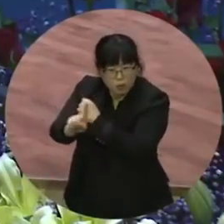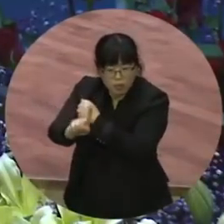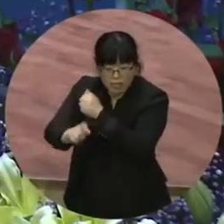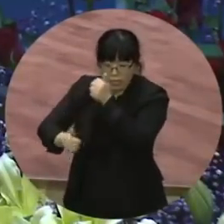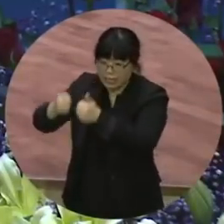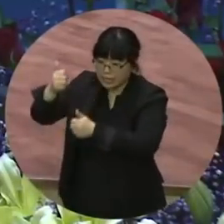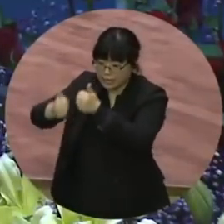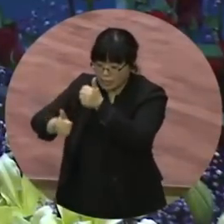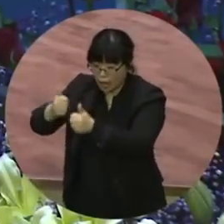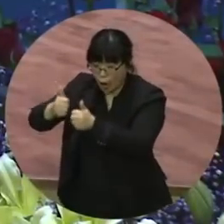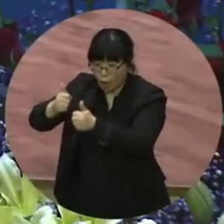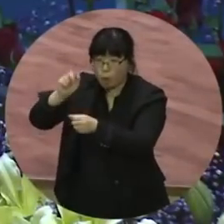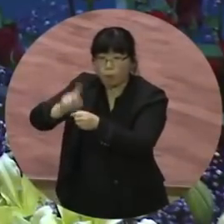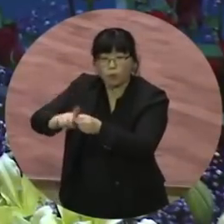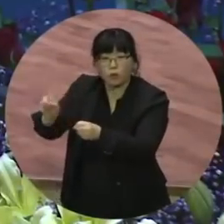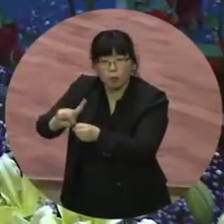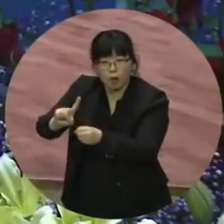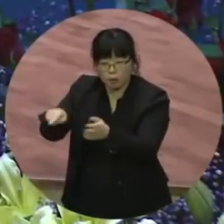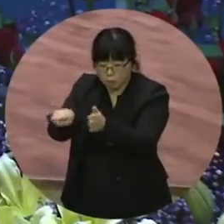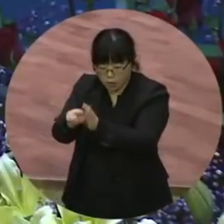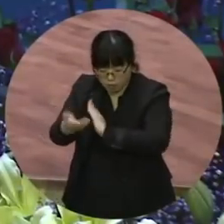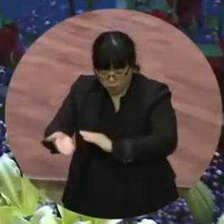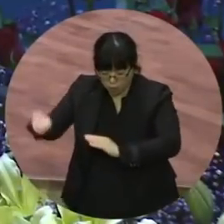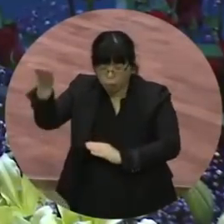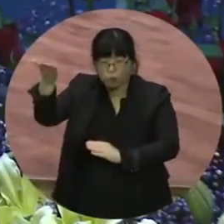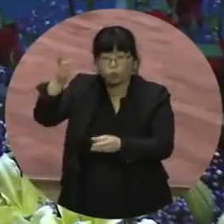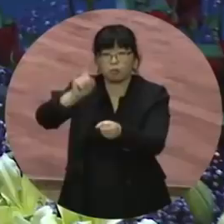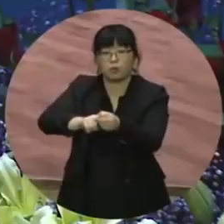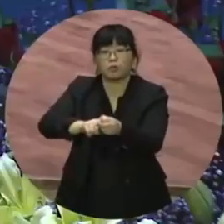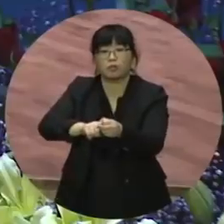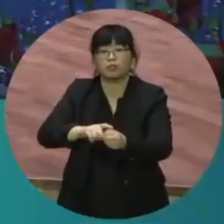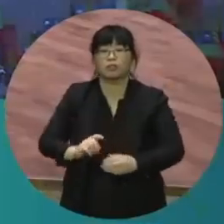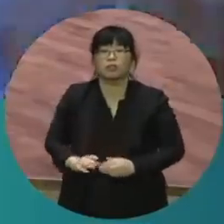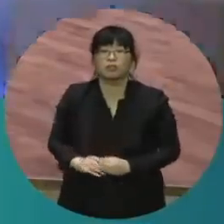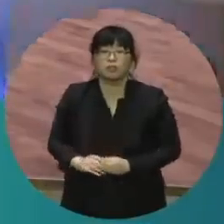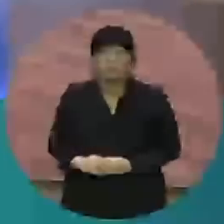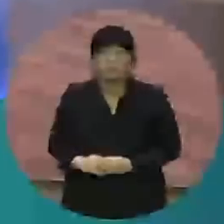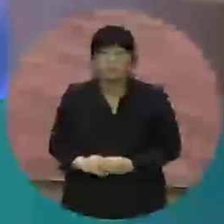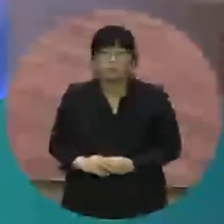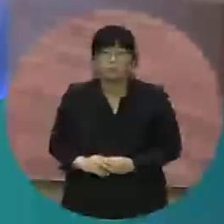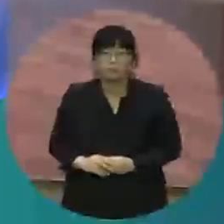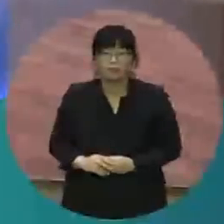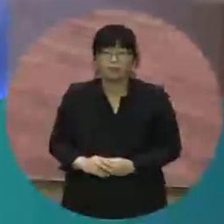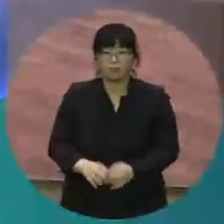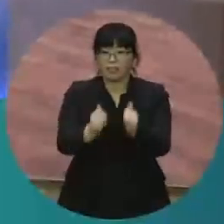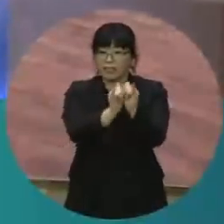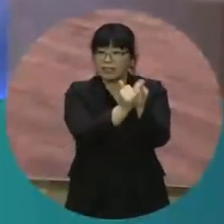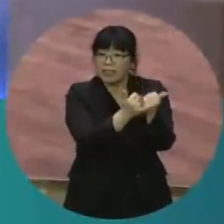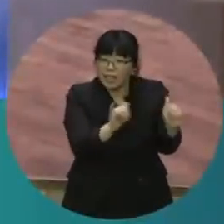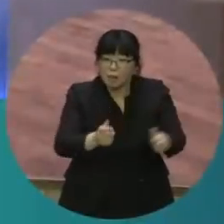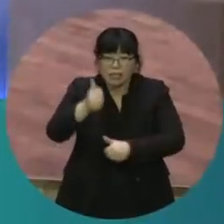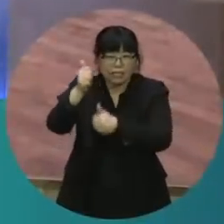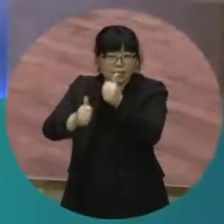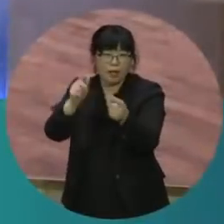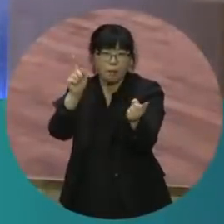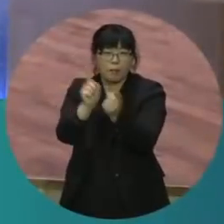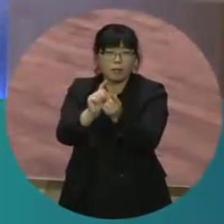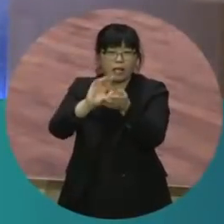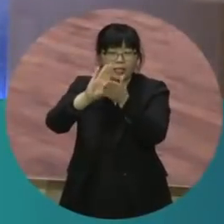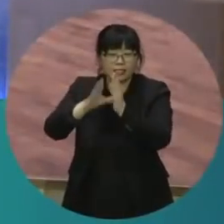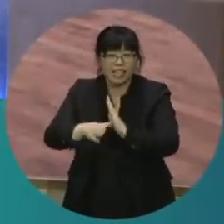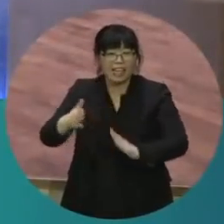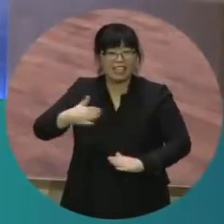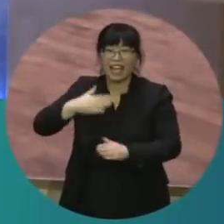시험을 하는데, 야고보 1장 13절을 보면, 사람이 시험을 받을 때에 내가 하나님께 시험을 받는다